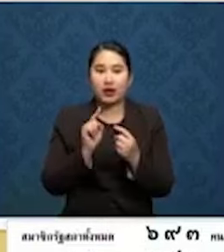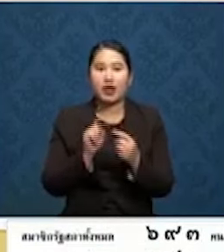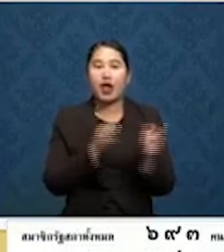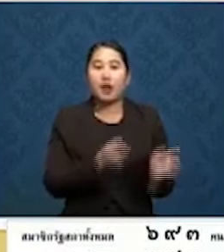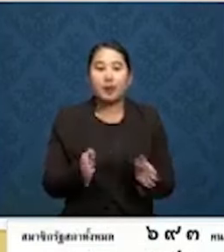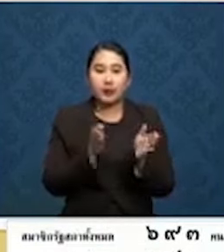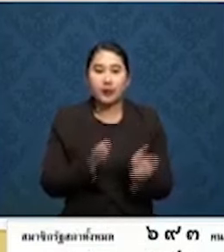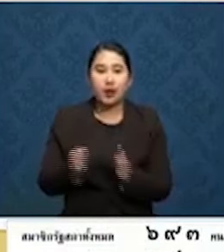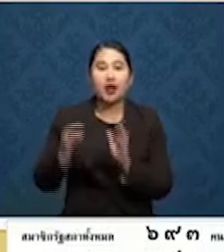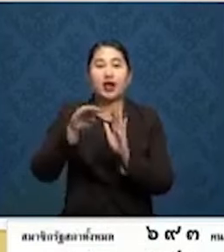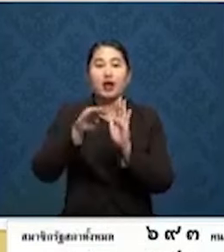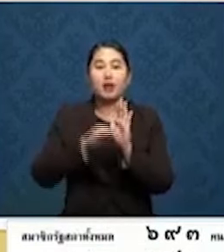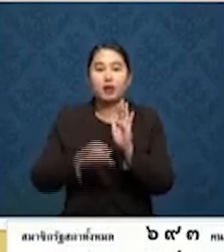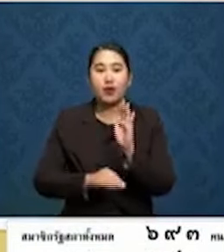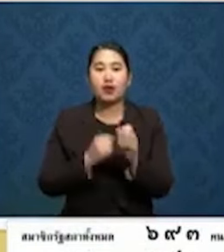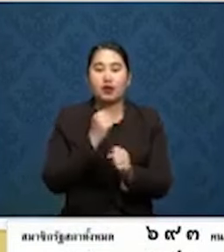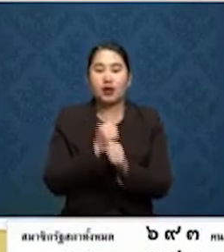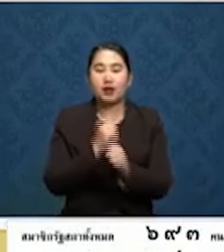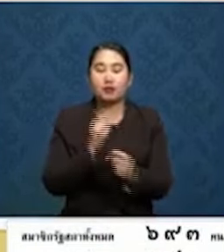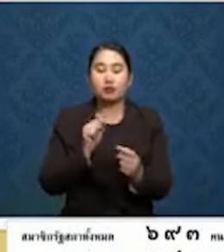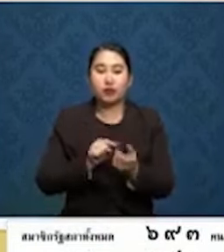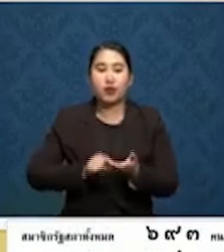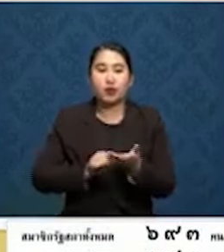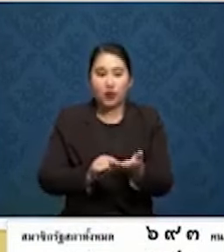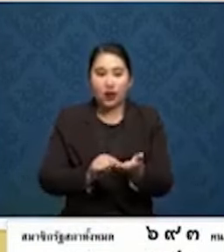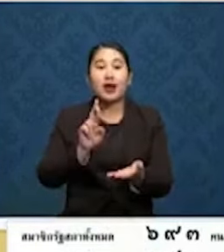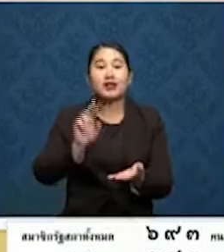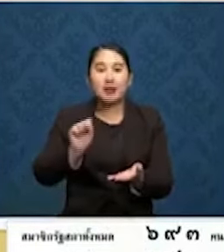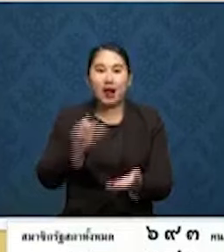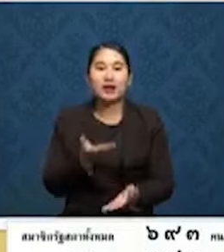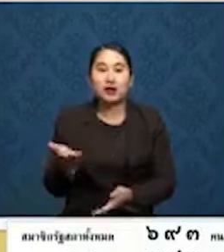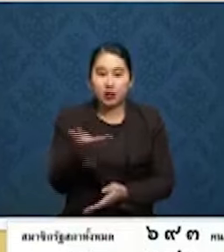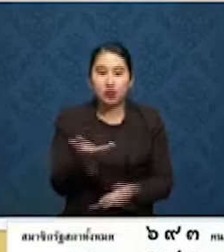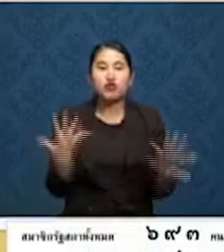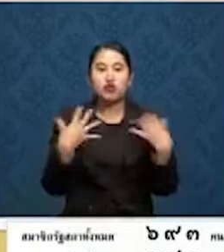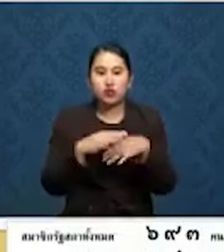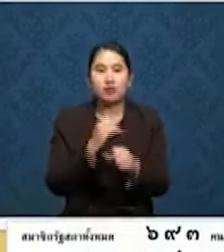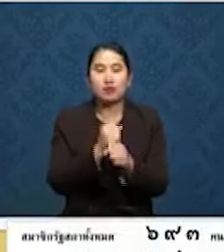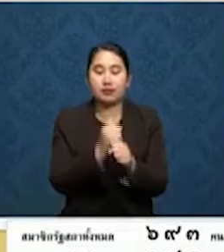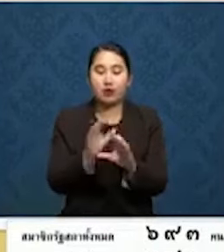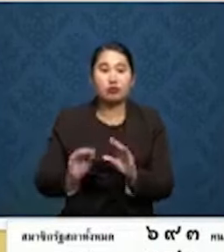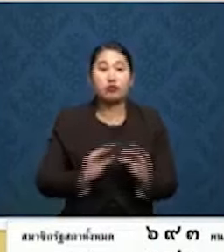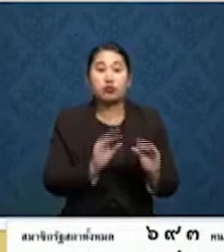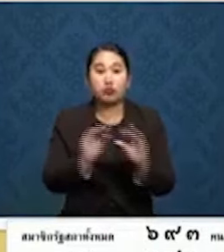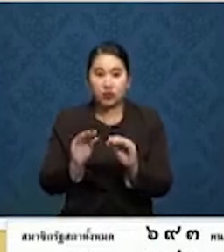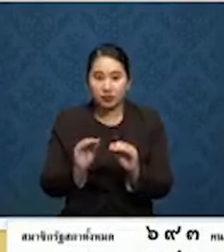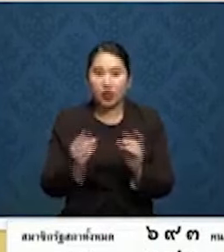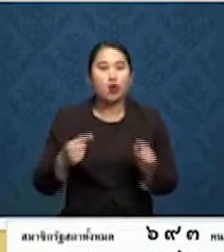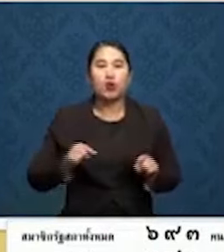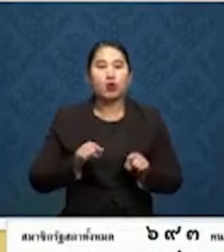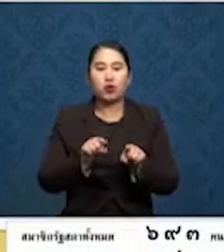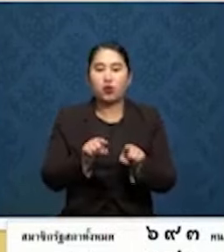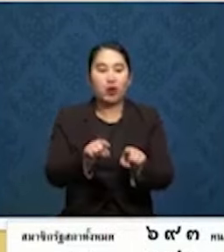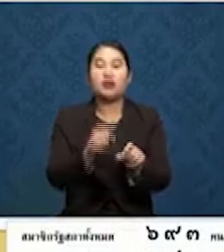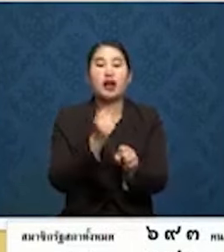ครไปดูย้อนหลังได้เลยนะครับประเด็นที่ผมเข้าใจเรื่องพิธีการนะครับนายน้อยไม่อินกับเนื้อหา